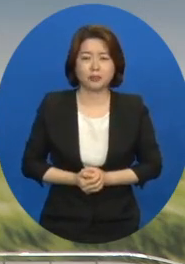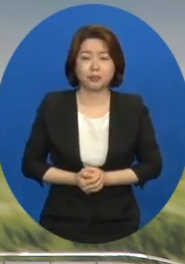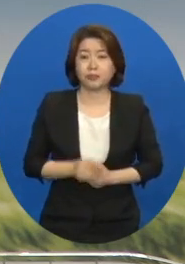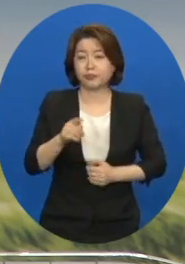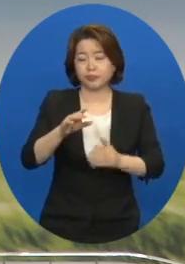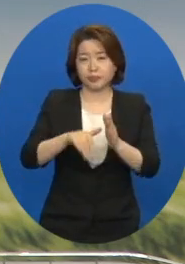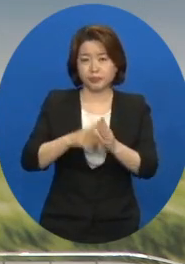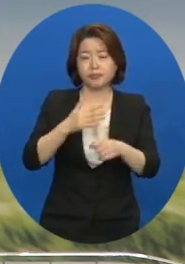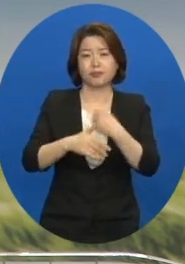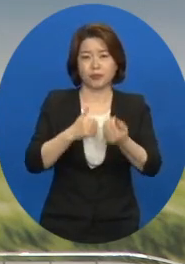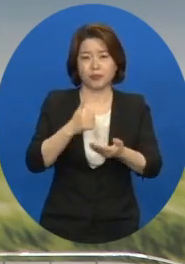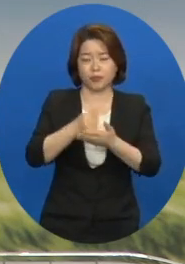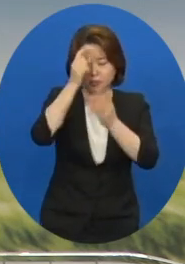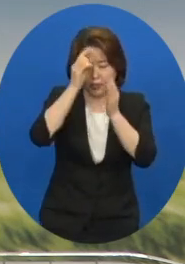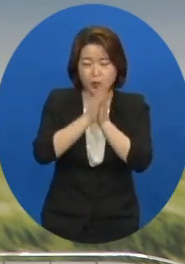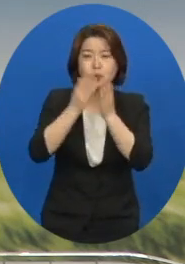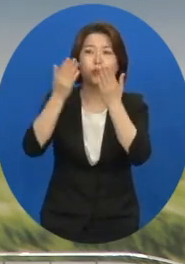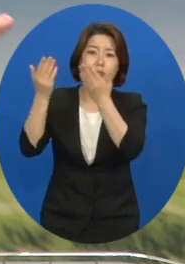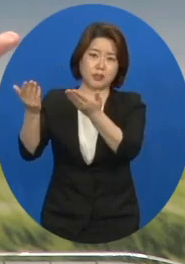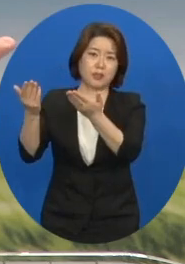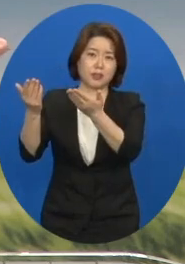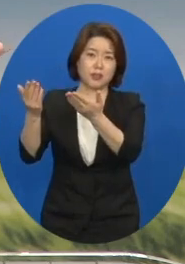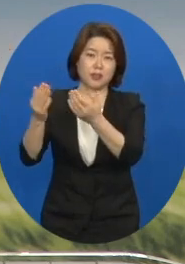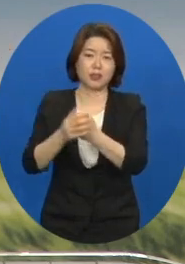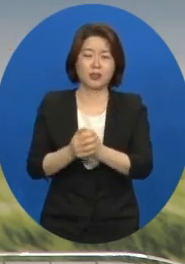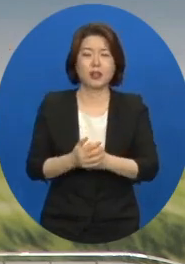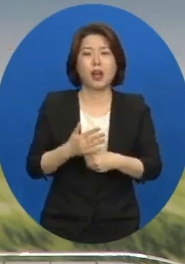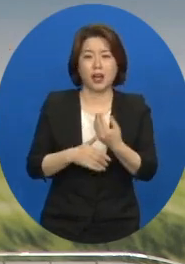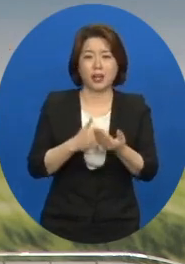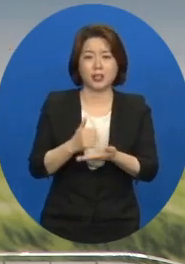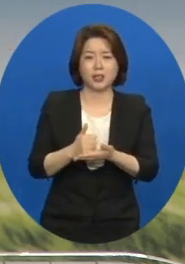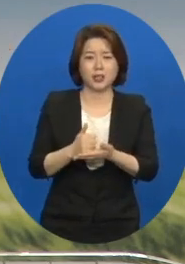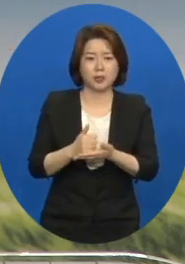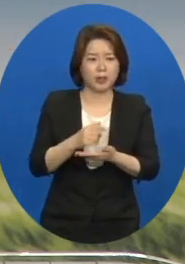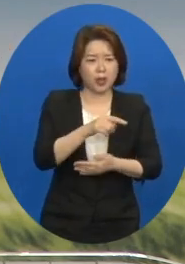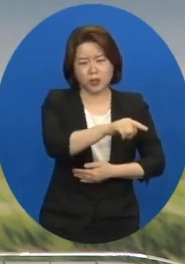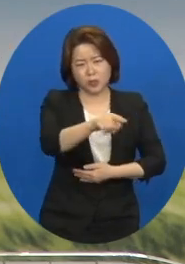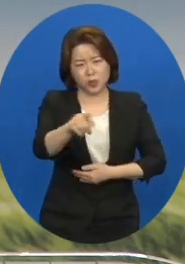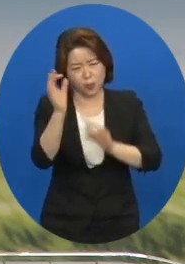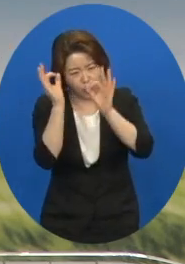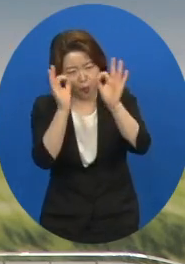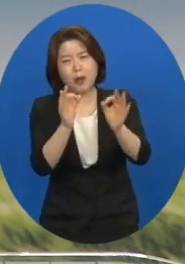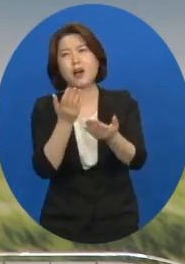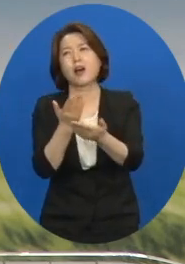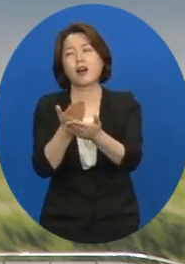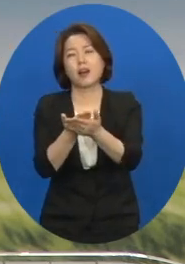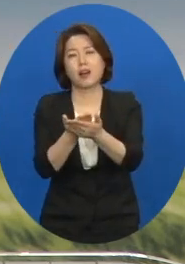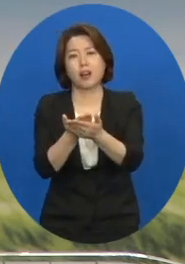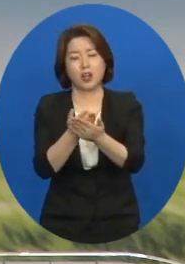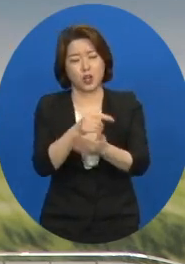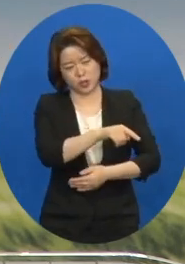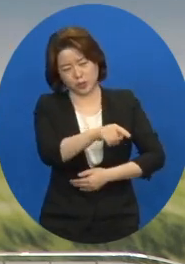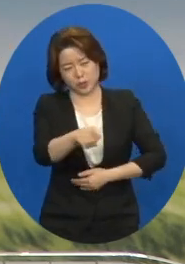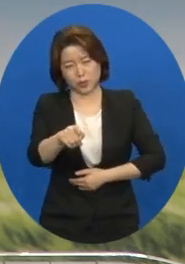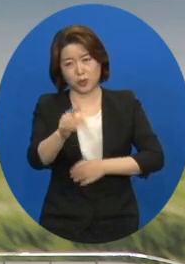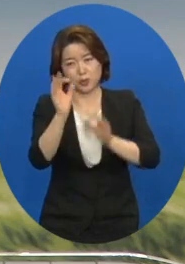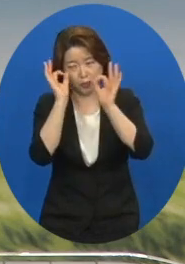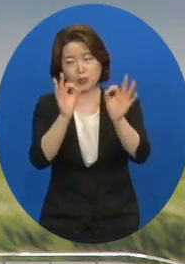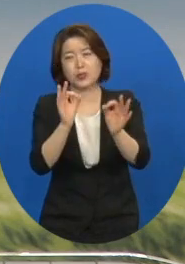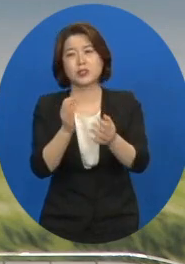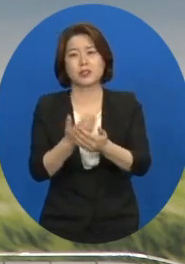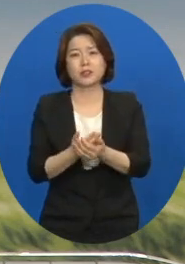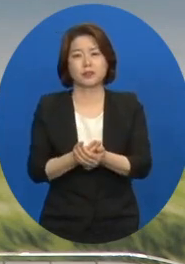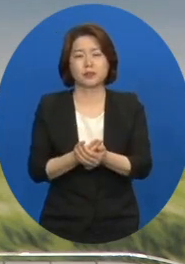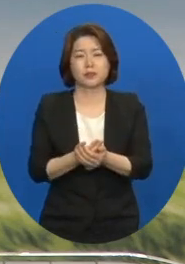그때 하나님께 기도를 했어요. 하나님, 저들을 보시죠. 저들을 보시잖아요.